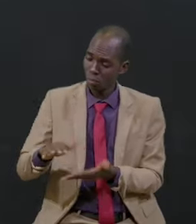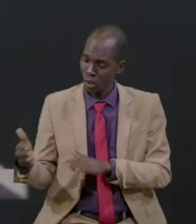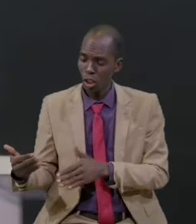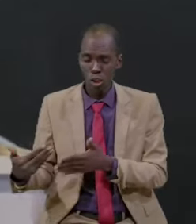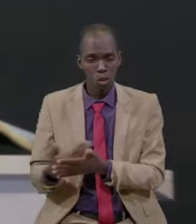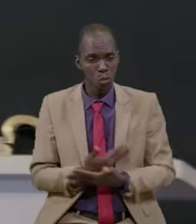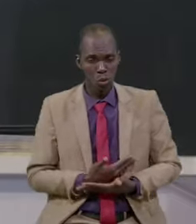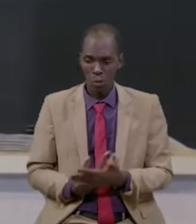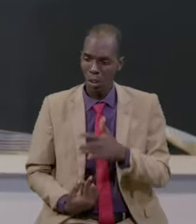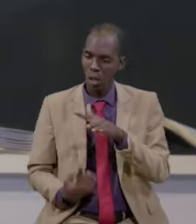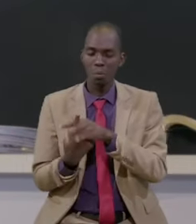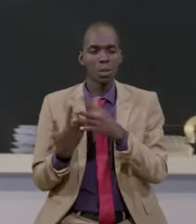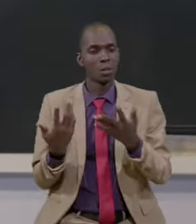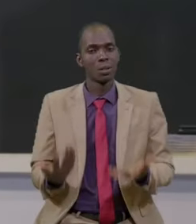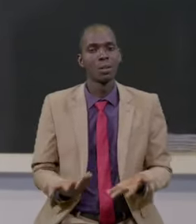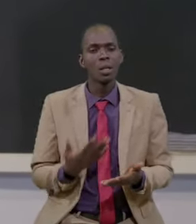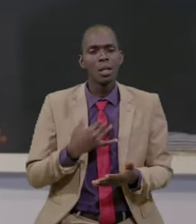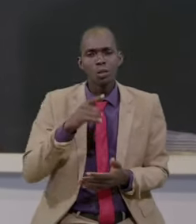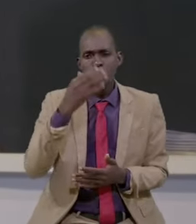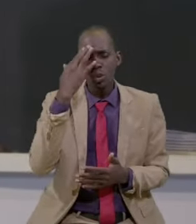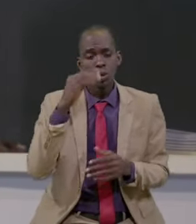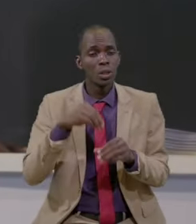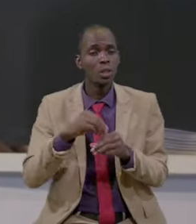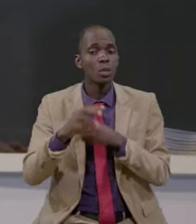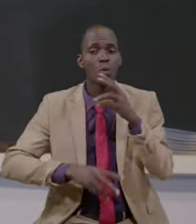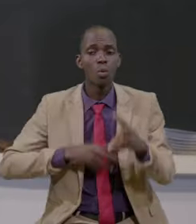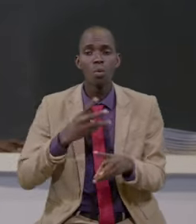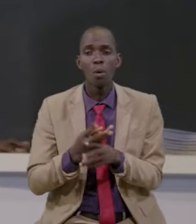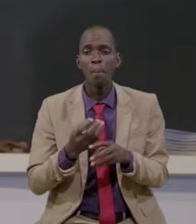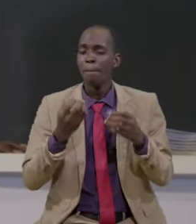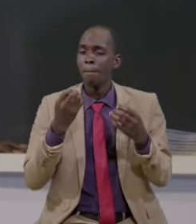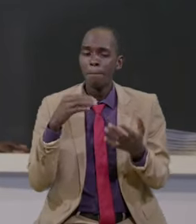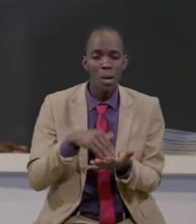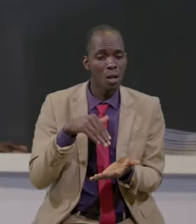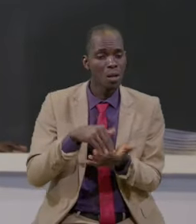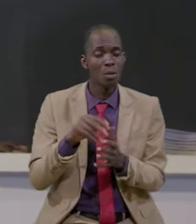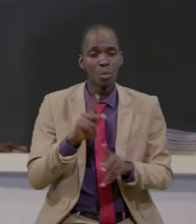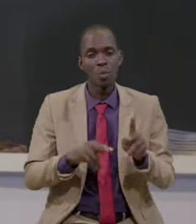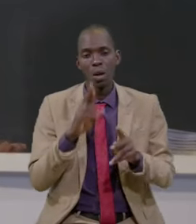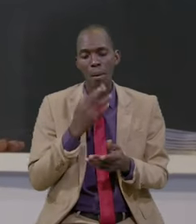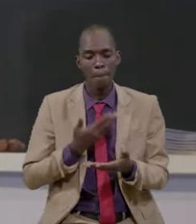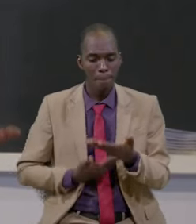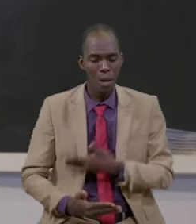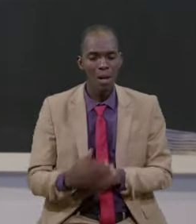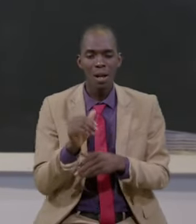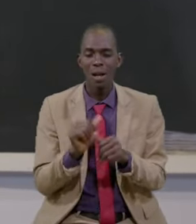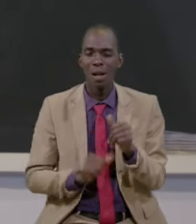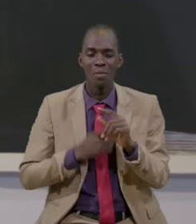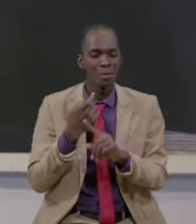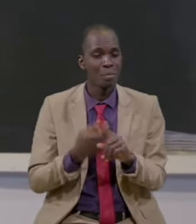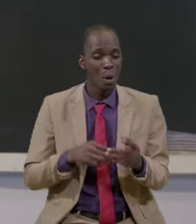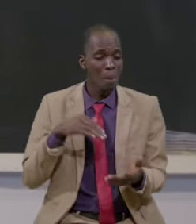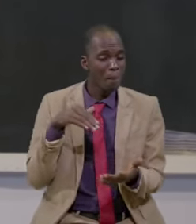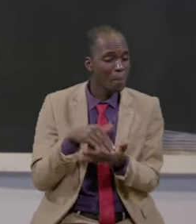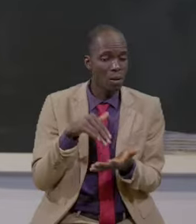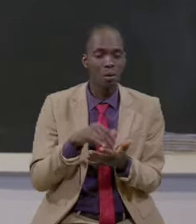dans le monde, partout dans le monde, des millions naissent chaque mois? Des millions de personnes,